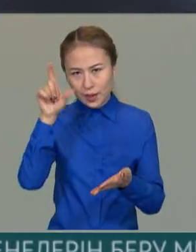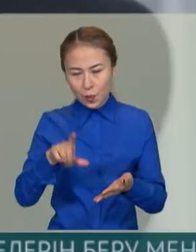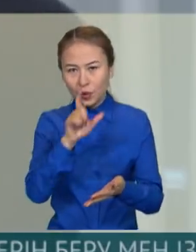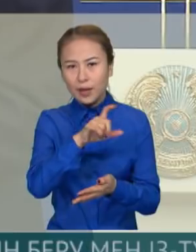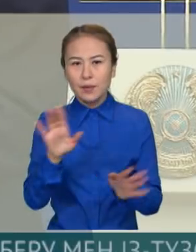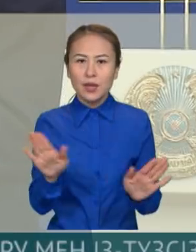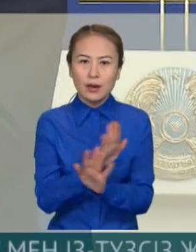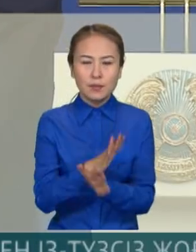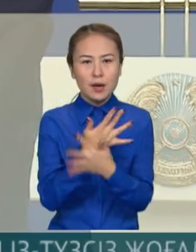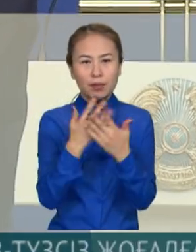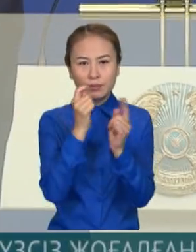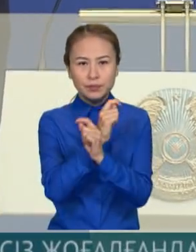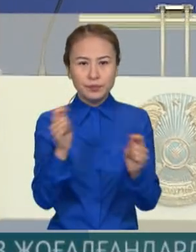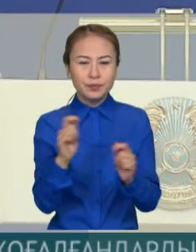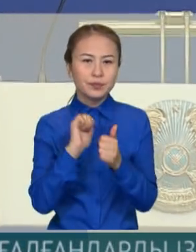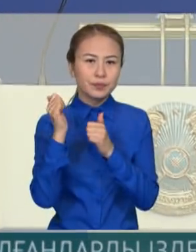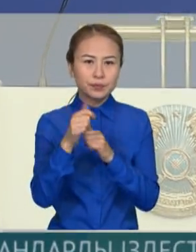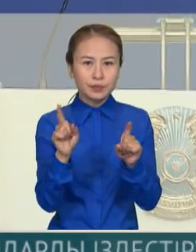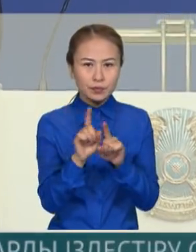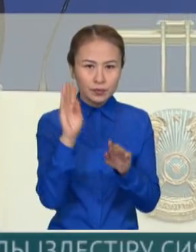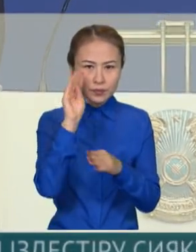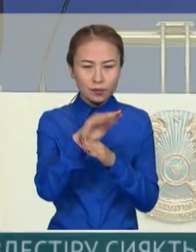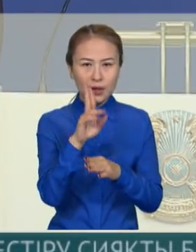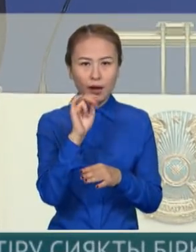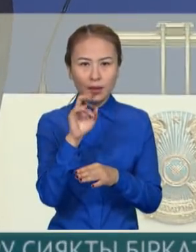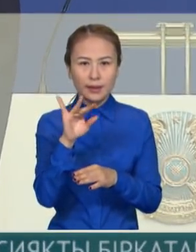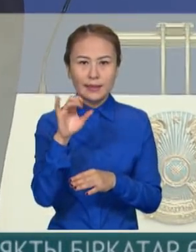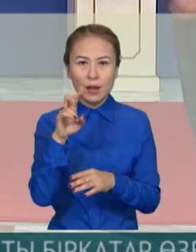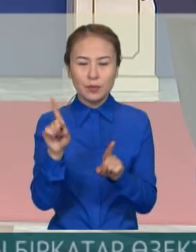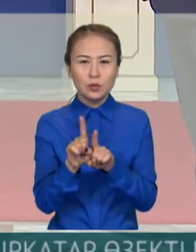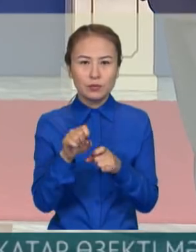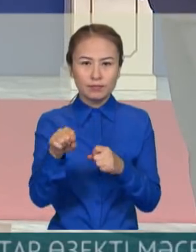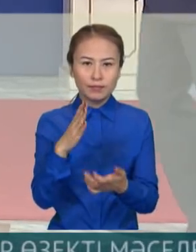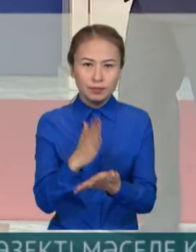жазушылар мен өнер адамдары ие болды. Марапат алғандар қатарында кәсіпқой боксшы Қанат Исламды бар.